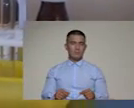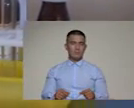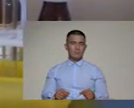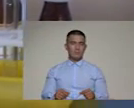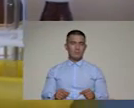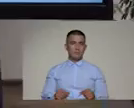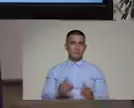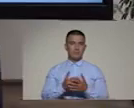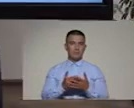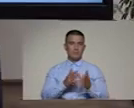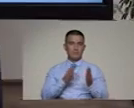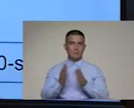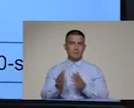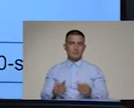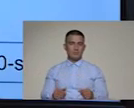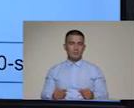Endi